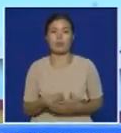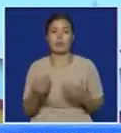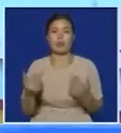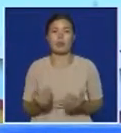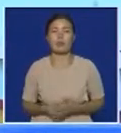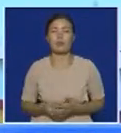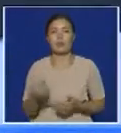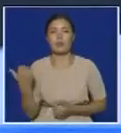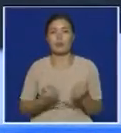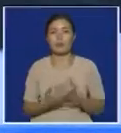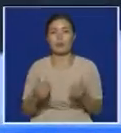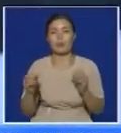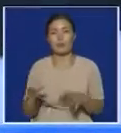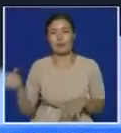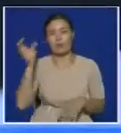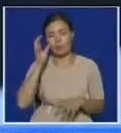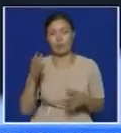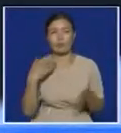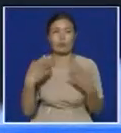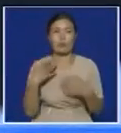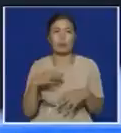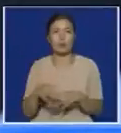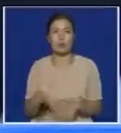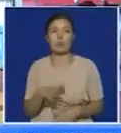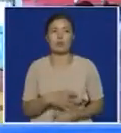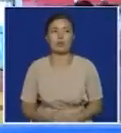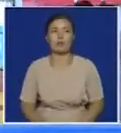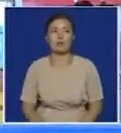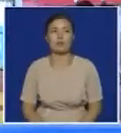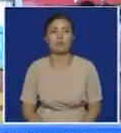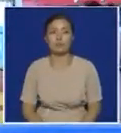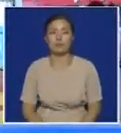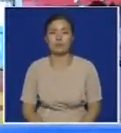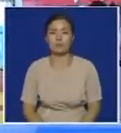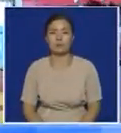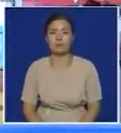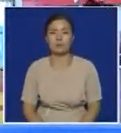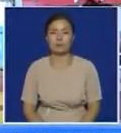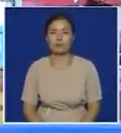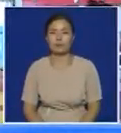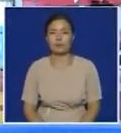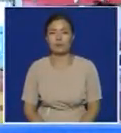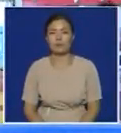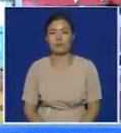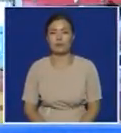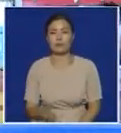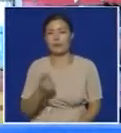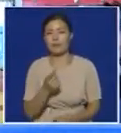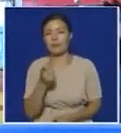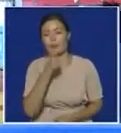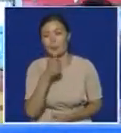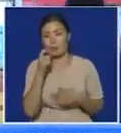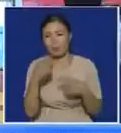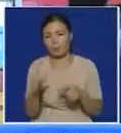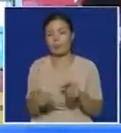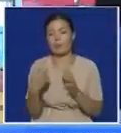техникасы бойынша сынақ тапсырып, білікті мамандармен әңгімелесуден өткен. Енді жақсы тапсырдық. Бірінші ағылшыншаны тексеретін, сұрақтар